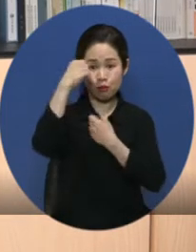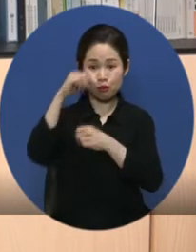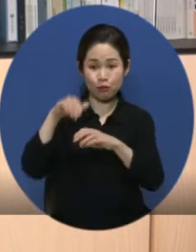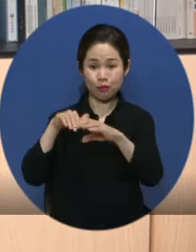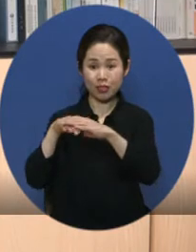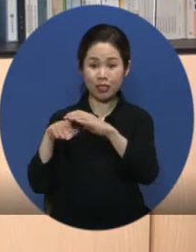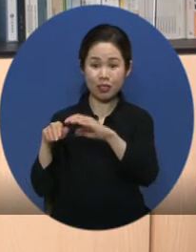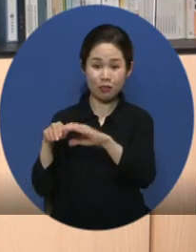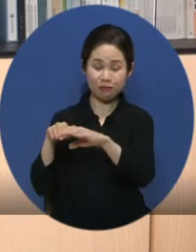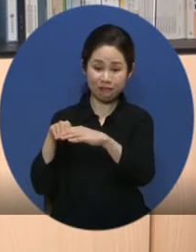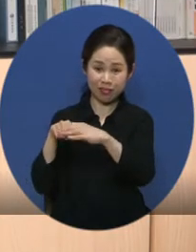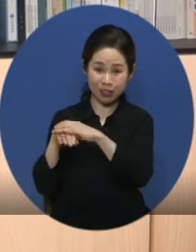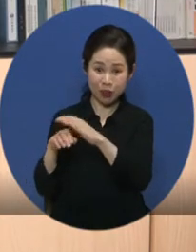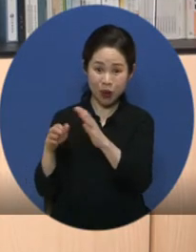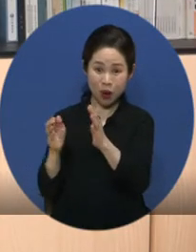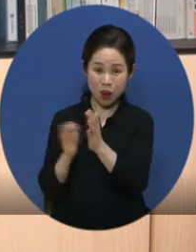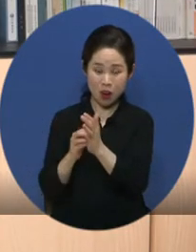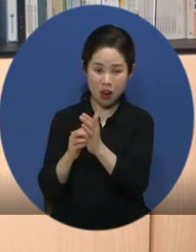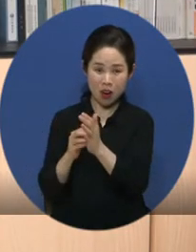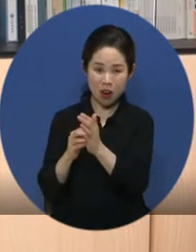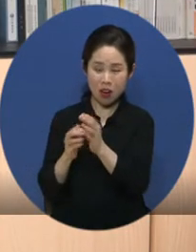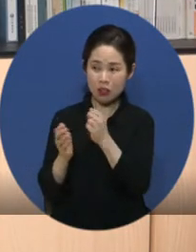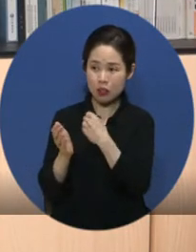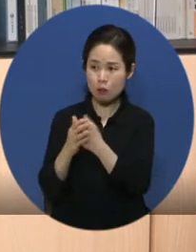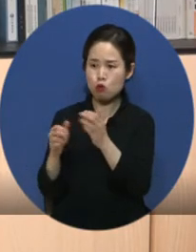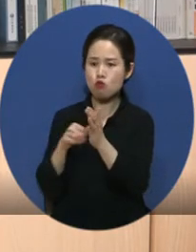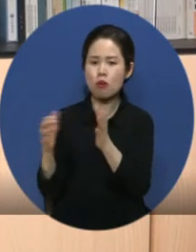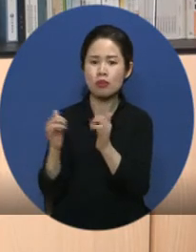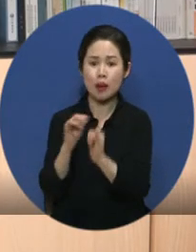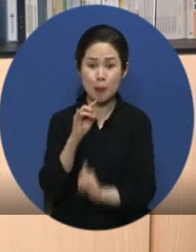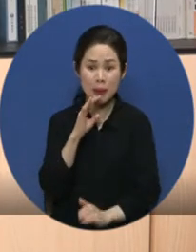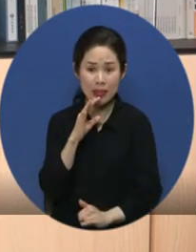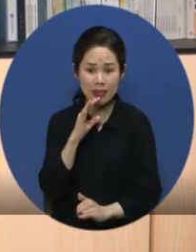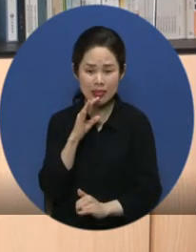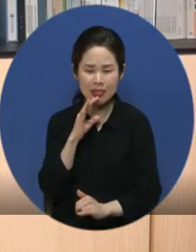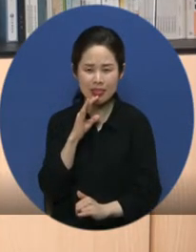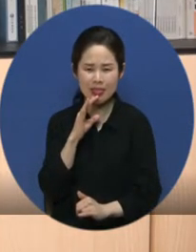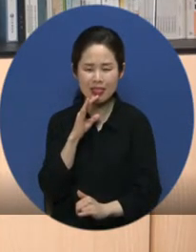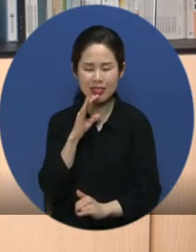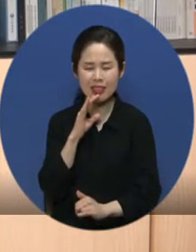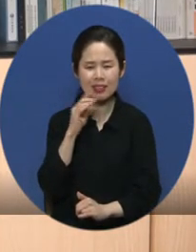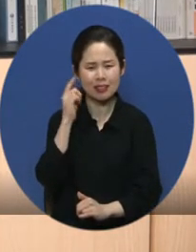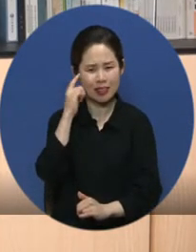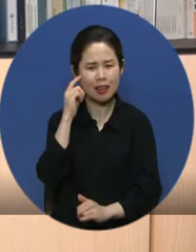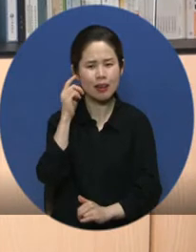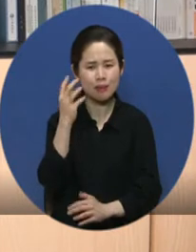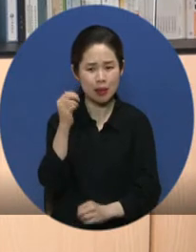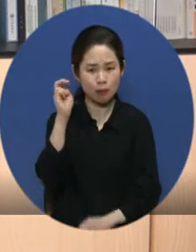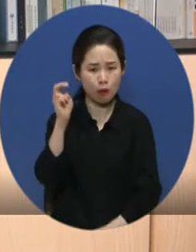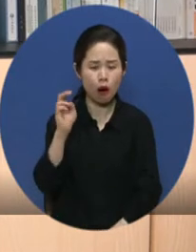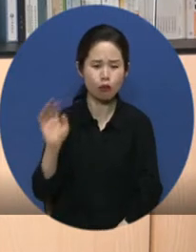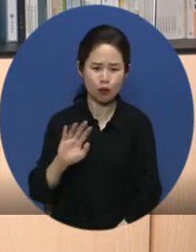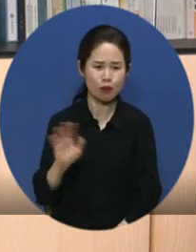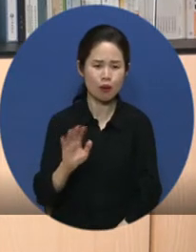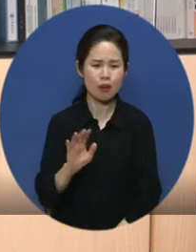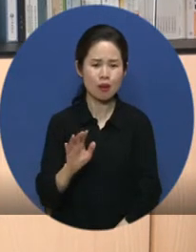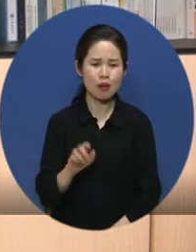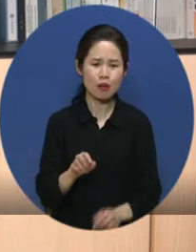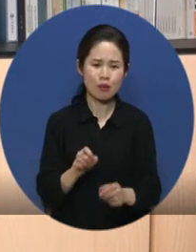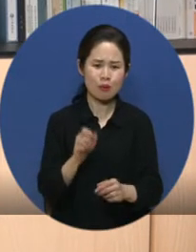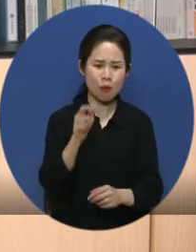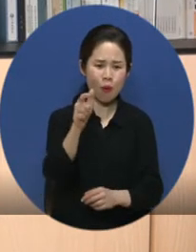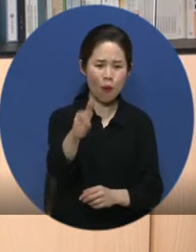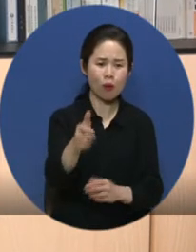신으셔서 굉장히 유명한 사람들이 신는다고 생각할지 모르지만 섬에 사시는 분도 신고